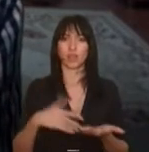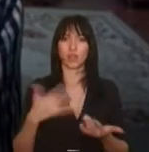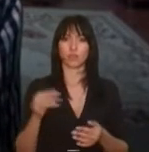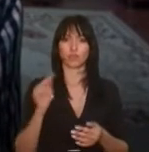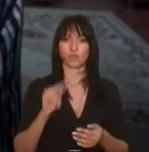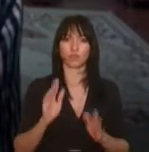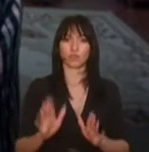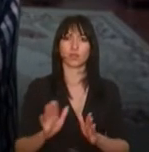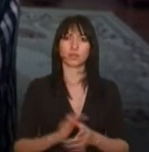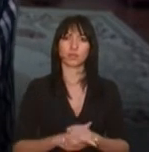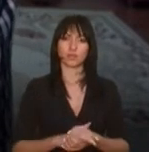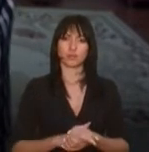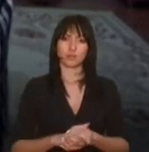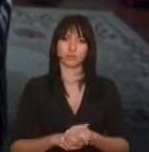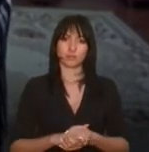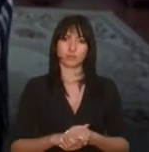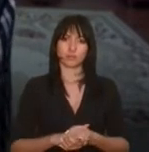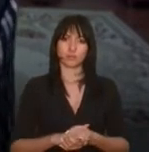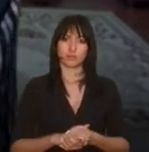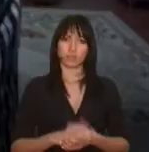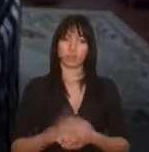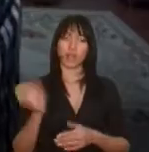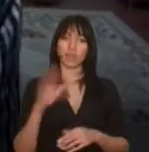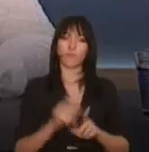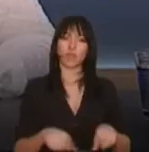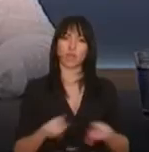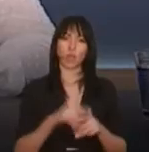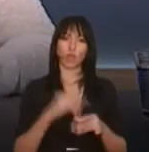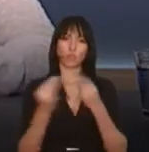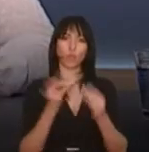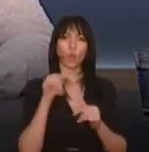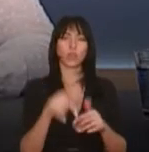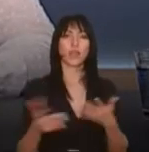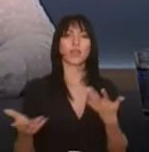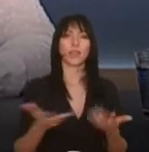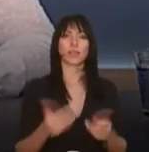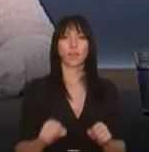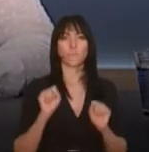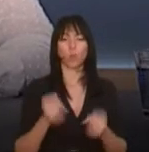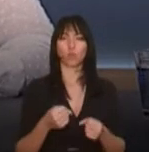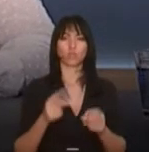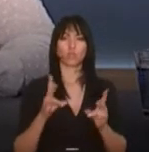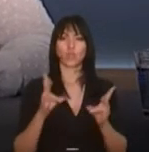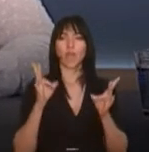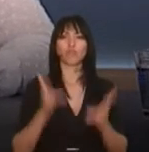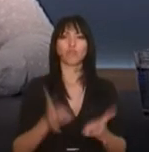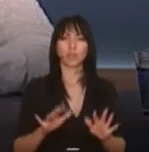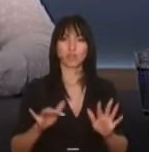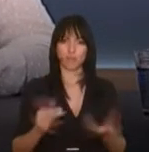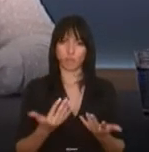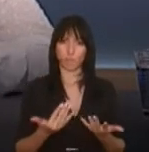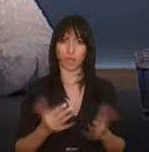боку медицини отримали. Давайте також поговоримо про те, які можуть нещасні випадки траплятися з дітьми